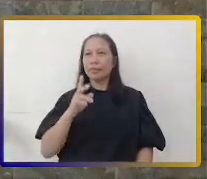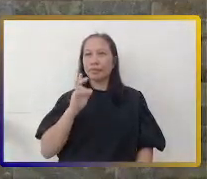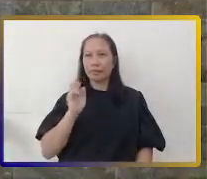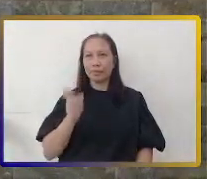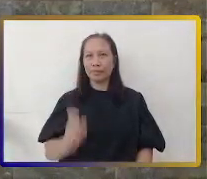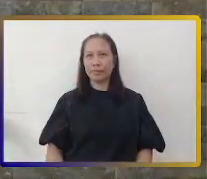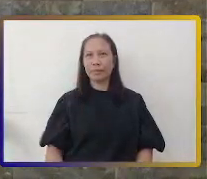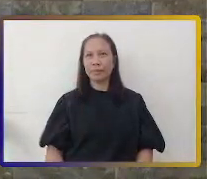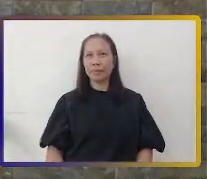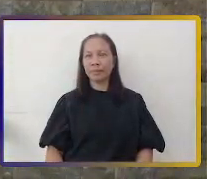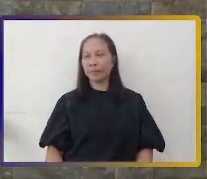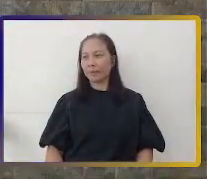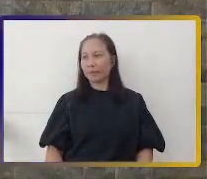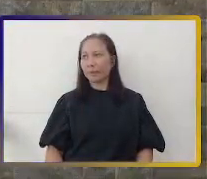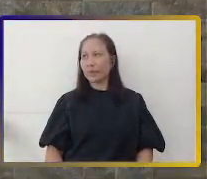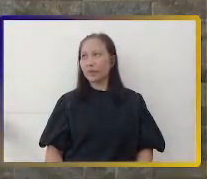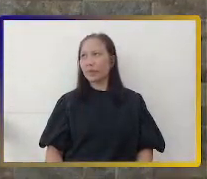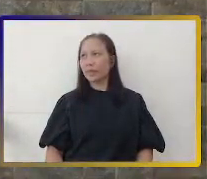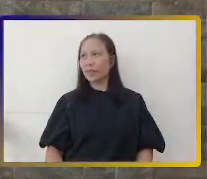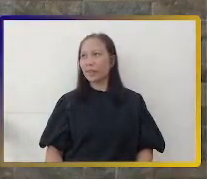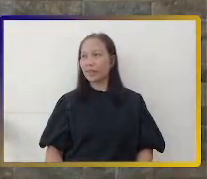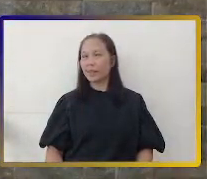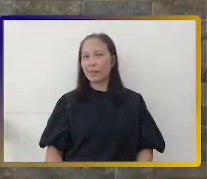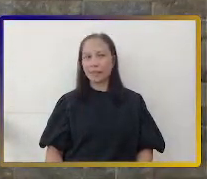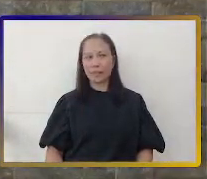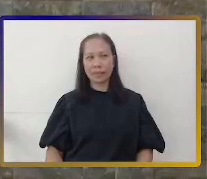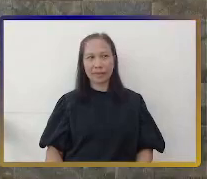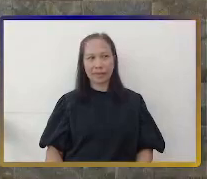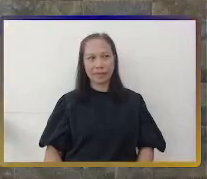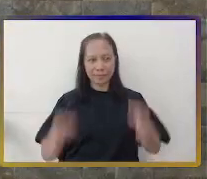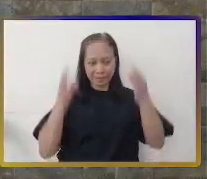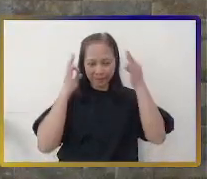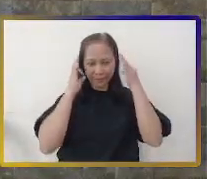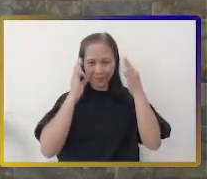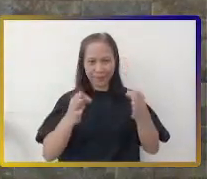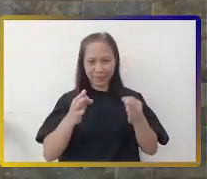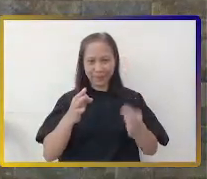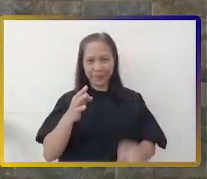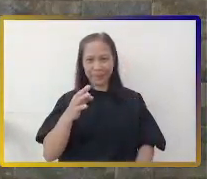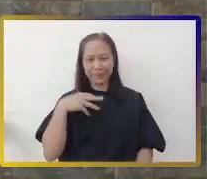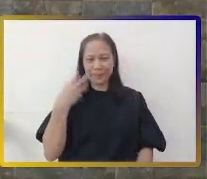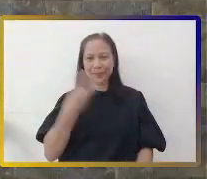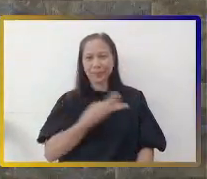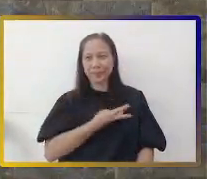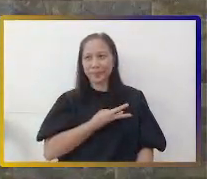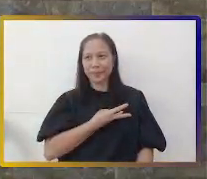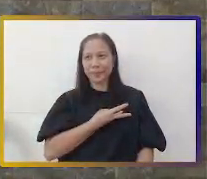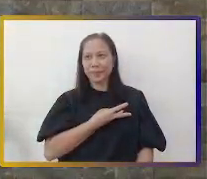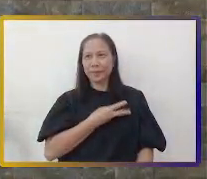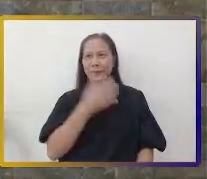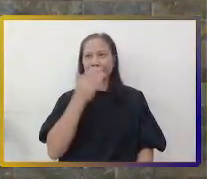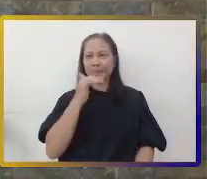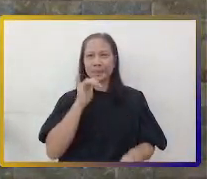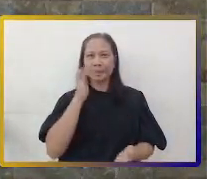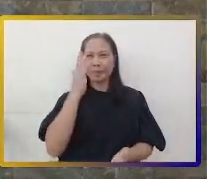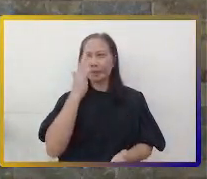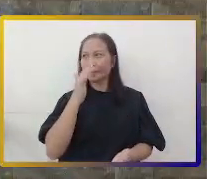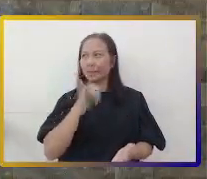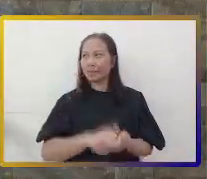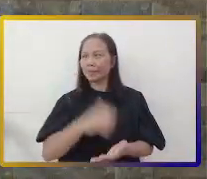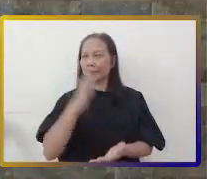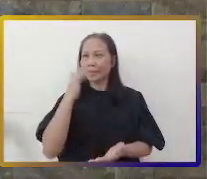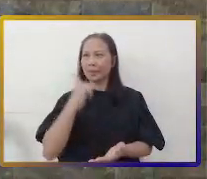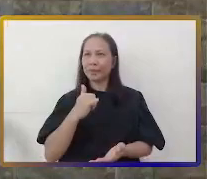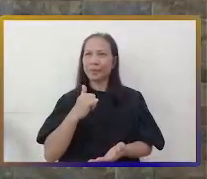and take note brethren saa sa pag-focus niya sa atin kaya niya tayo gustong ma-focus doon sa mga bagay